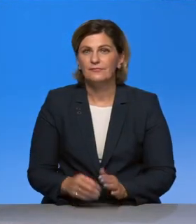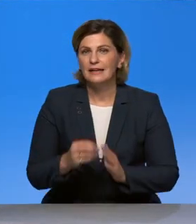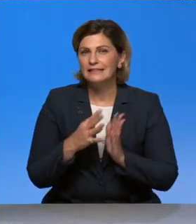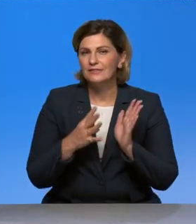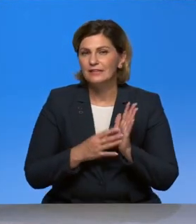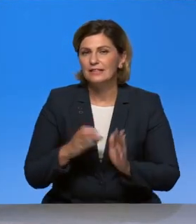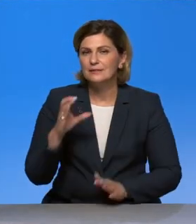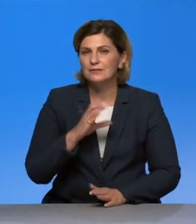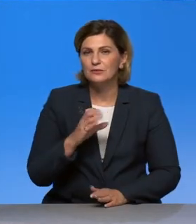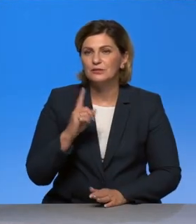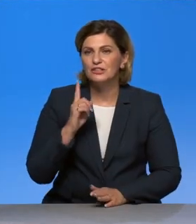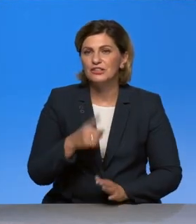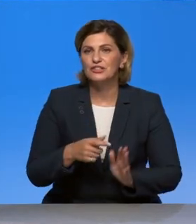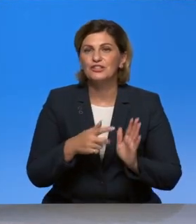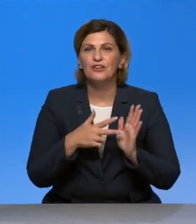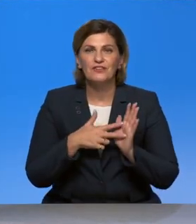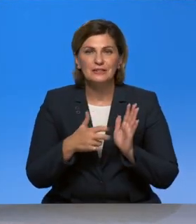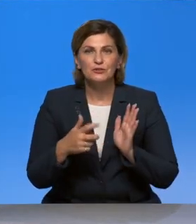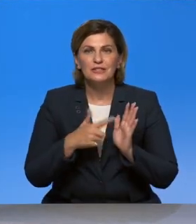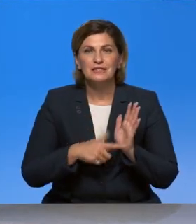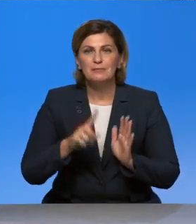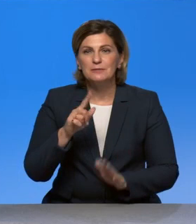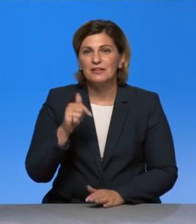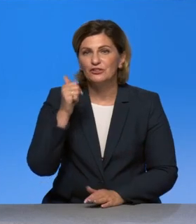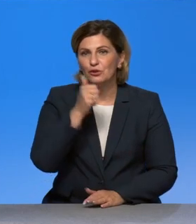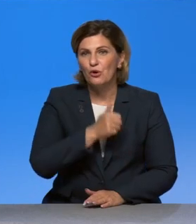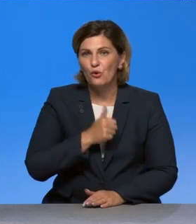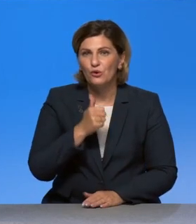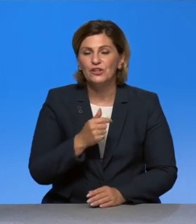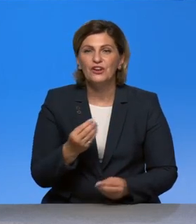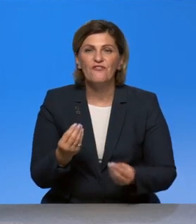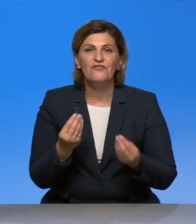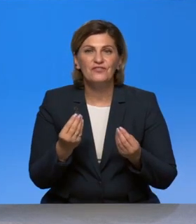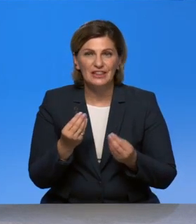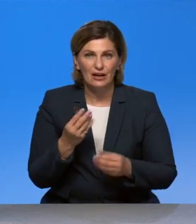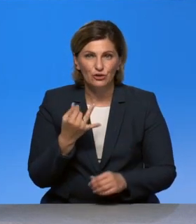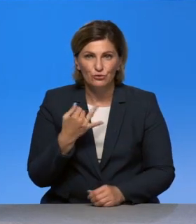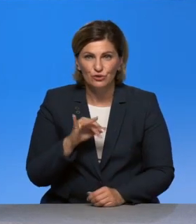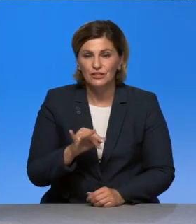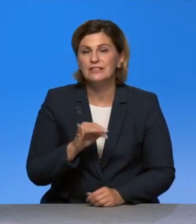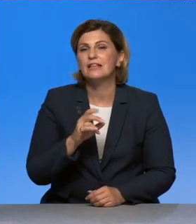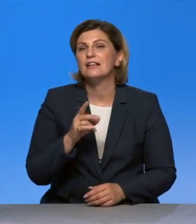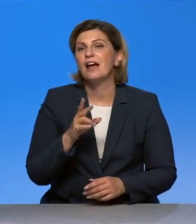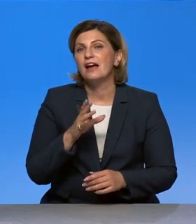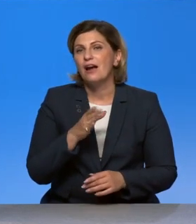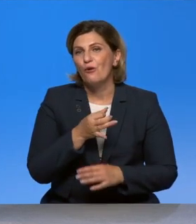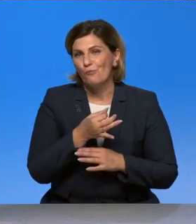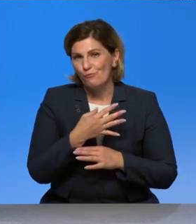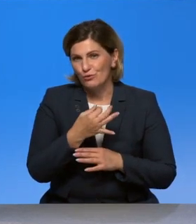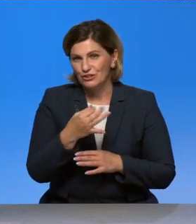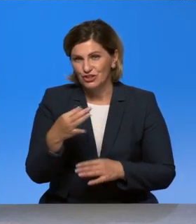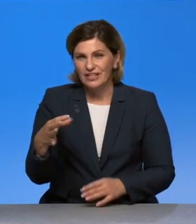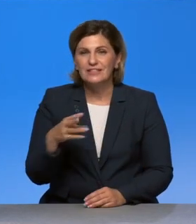19 сентября 1871 года выдающийся отечественный этнограф, антрополог и путешественник Николай